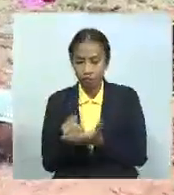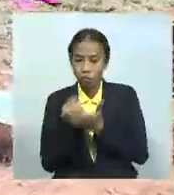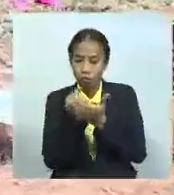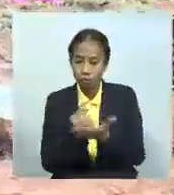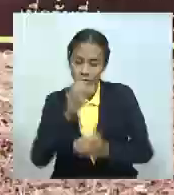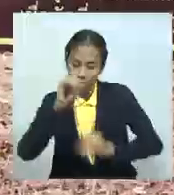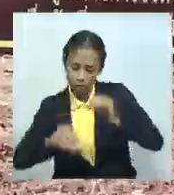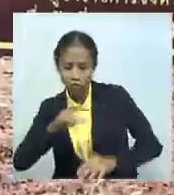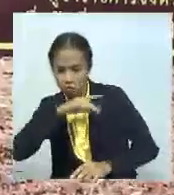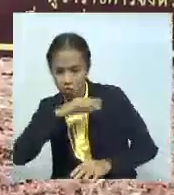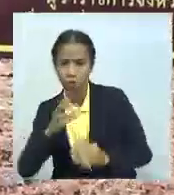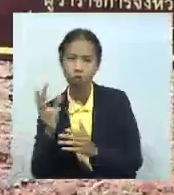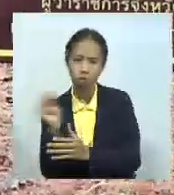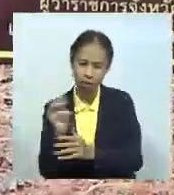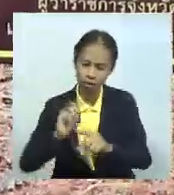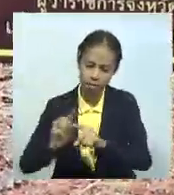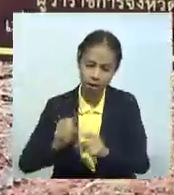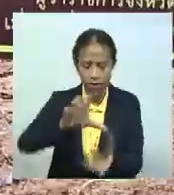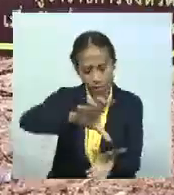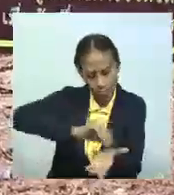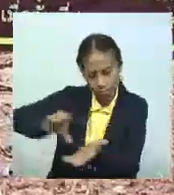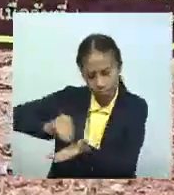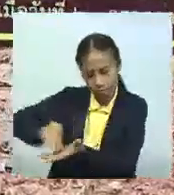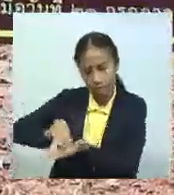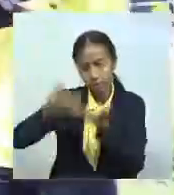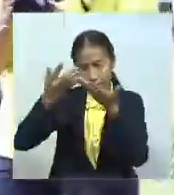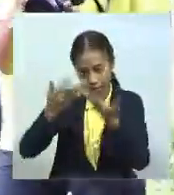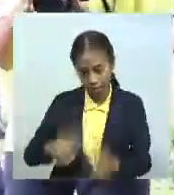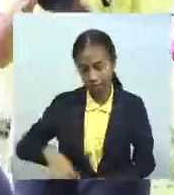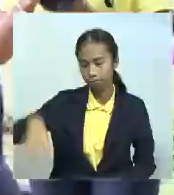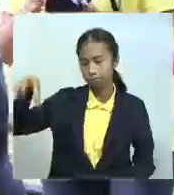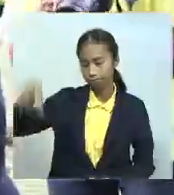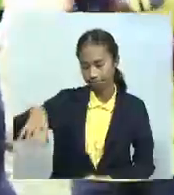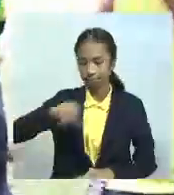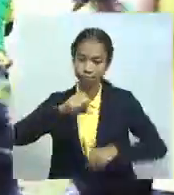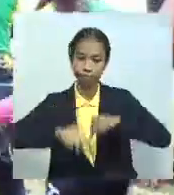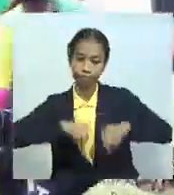ยะเศษกิ่งไม้จากนั้นทำการปั่นต่อไปยังอุทยานน้ำตกเหงา